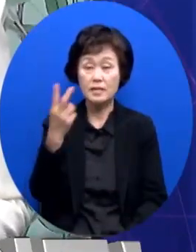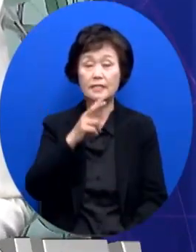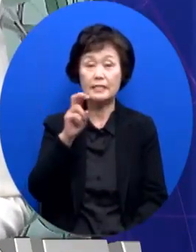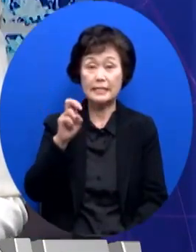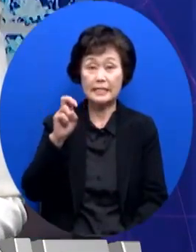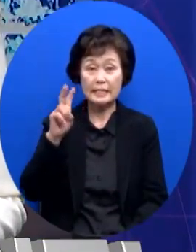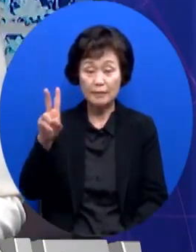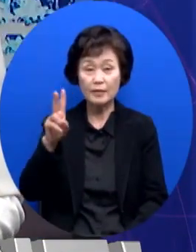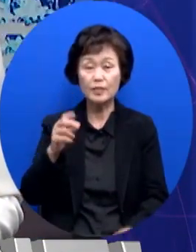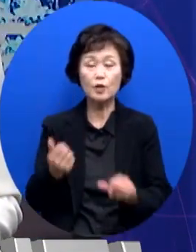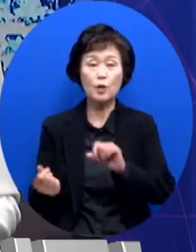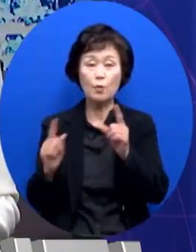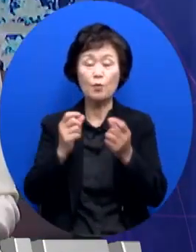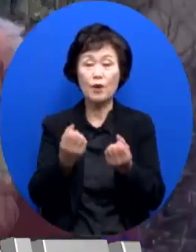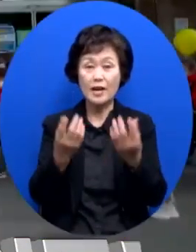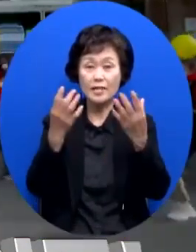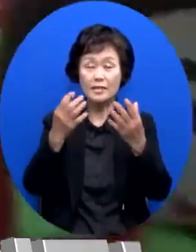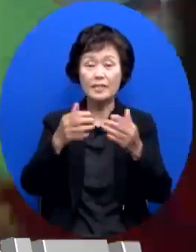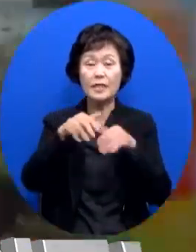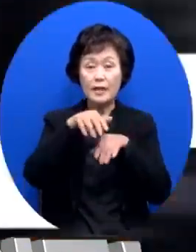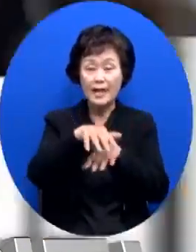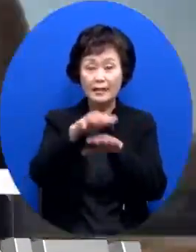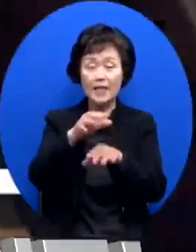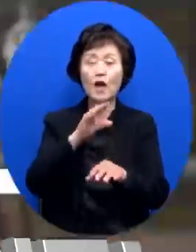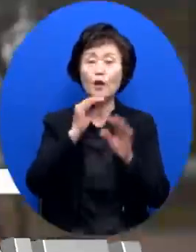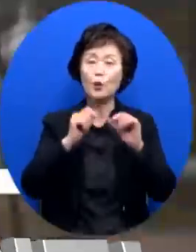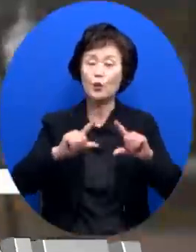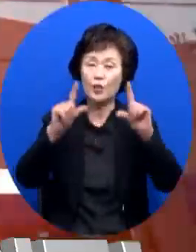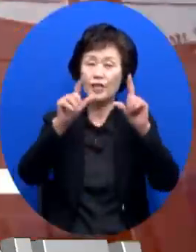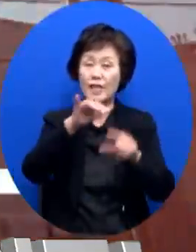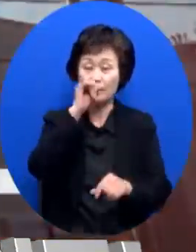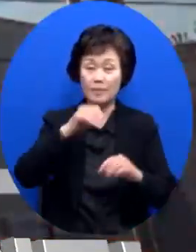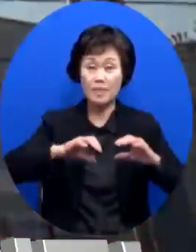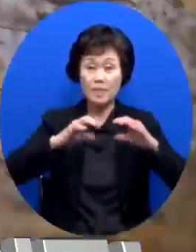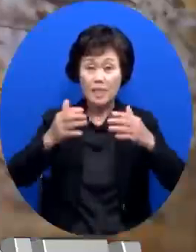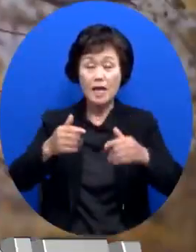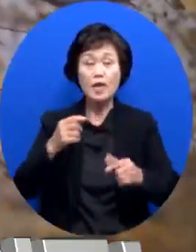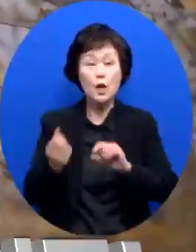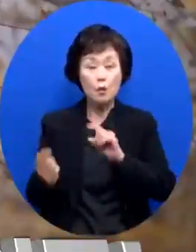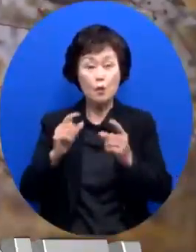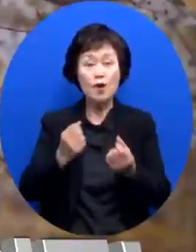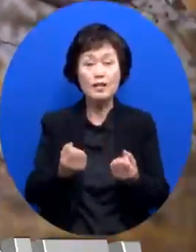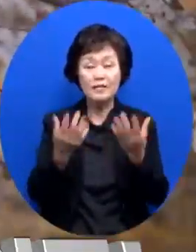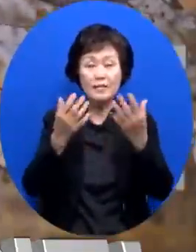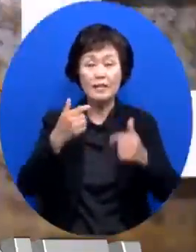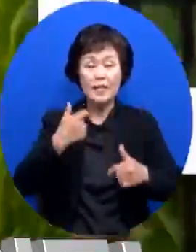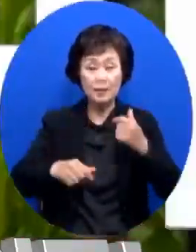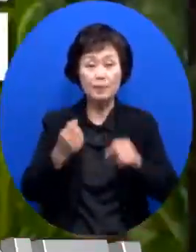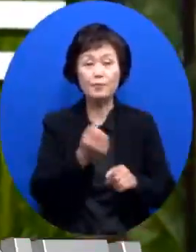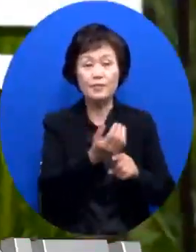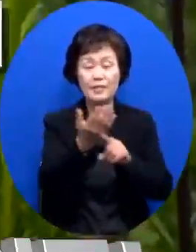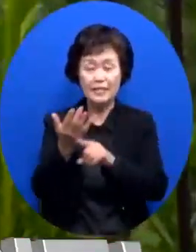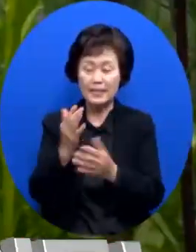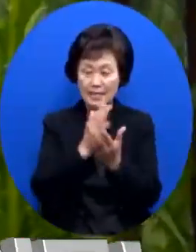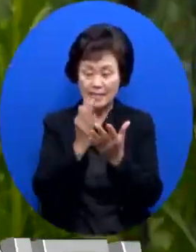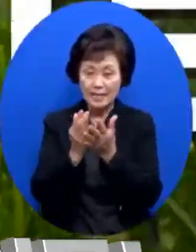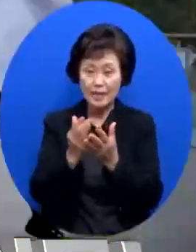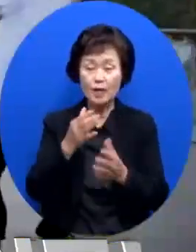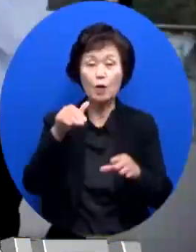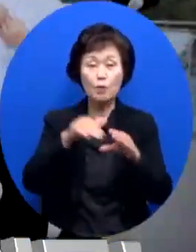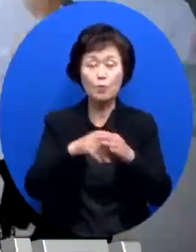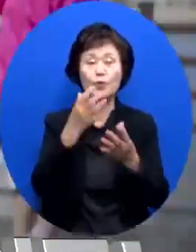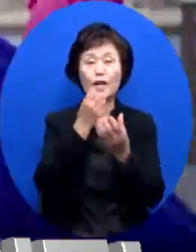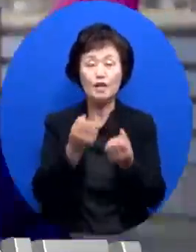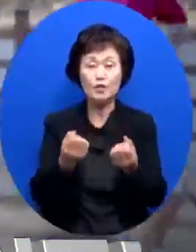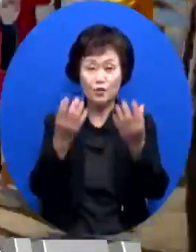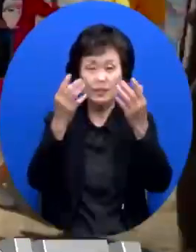2022 부활절 퍼레이드가 오는 토요일에 열립니다. 전 세계 부활의 기쁨을 전하는 다채로운 문화축제가 예정된 가운데 준비